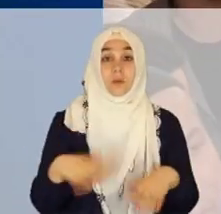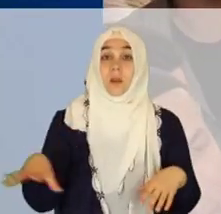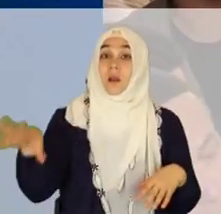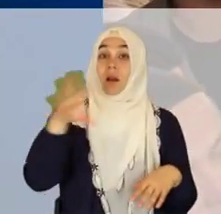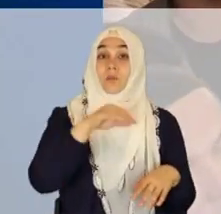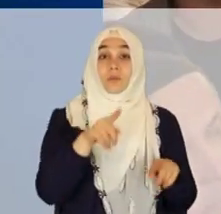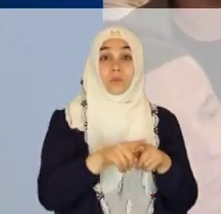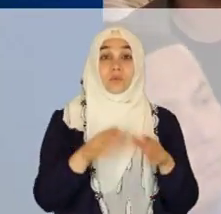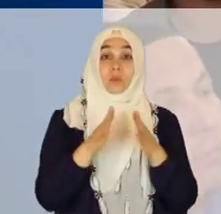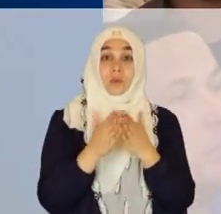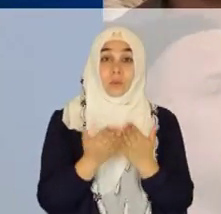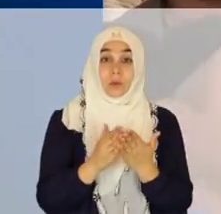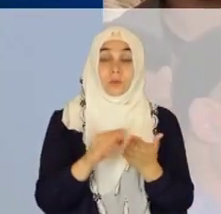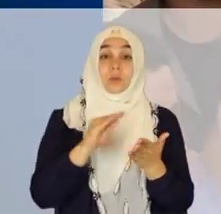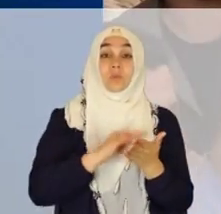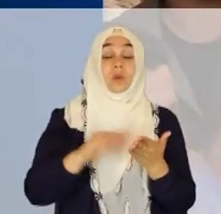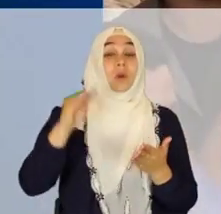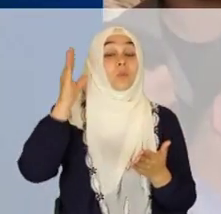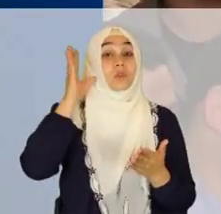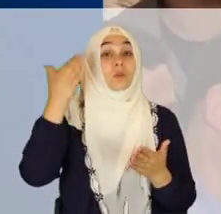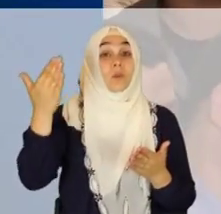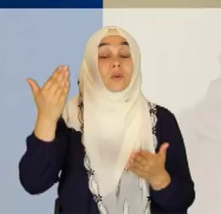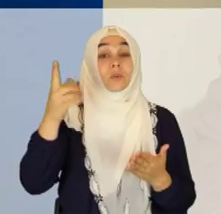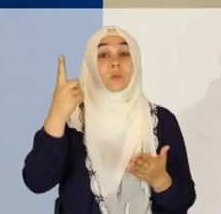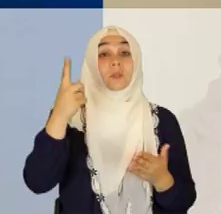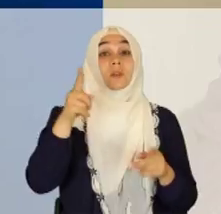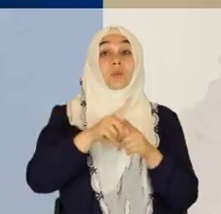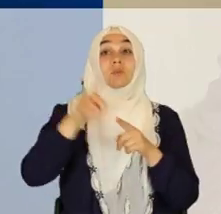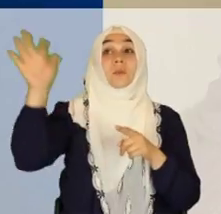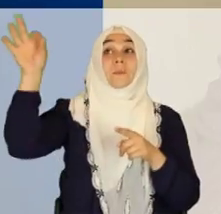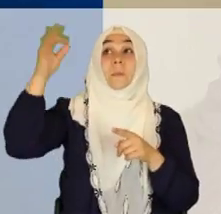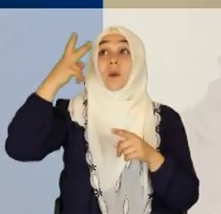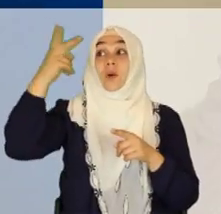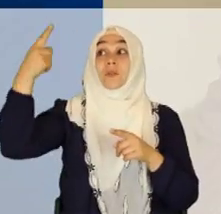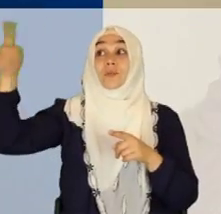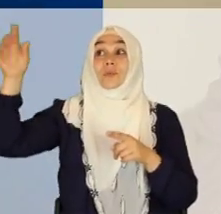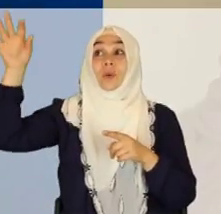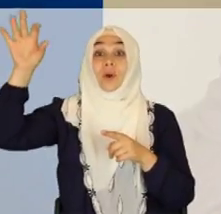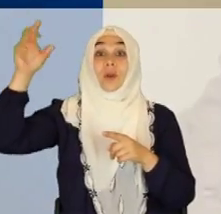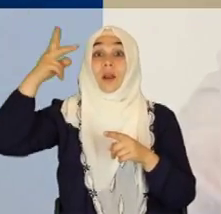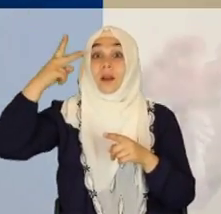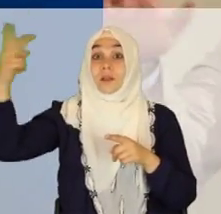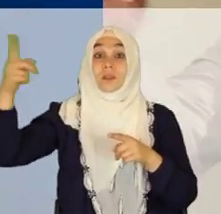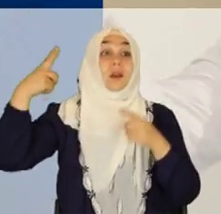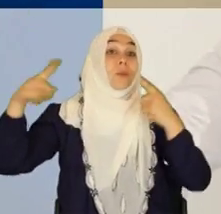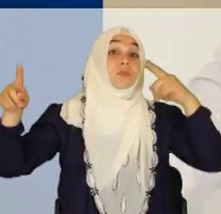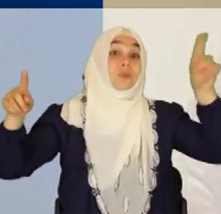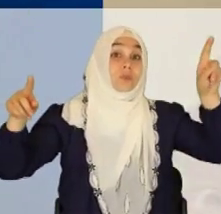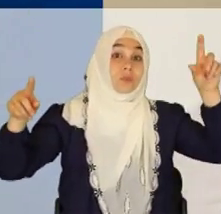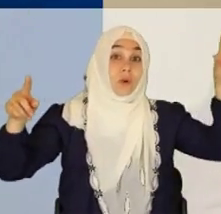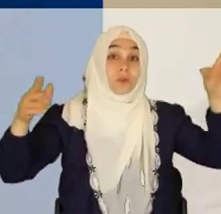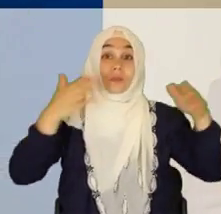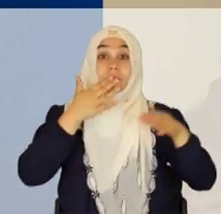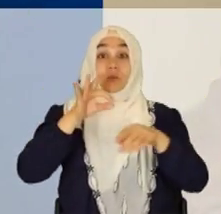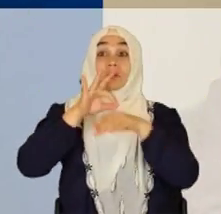Hamma kitoblarimizda musulmon olamini bir burchagida birov oy ko'rsa, boshqalariga ham roza